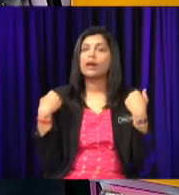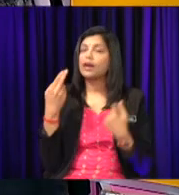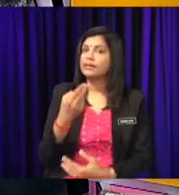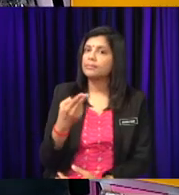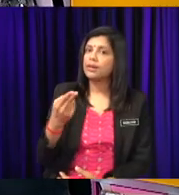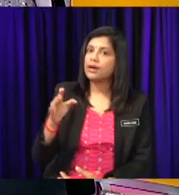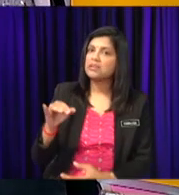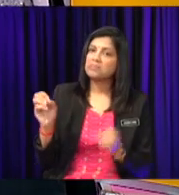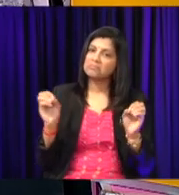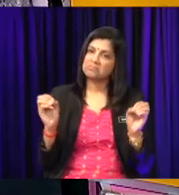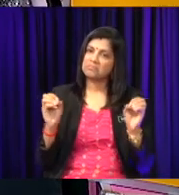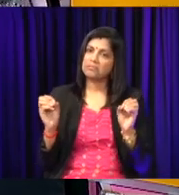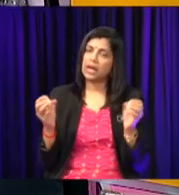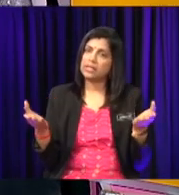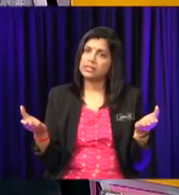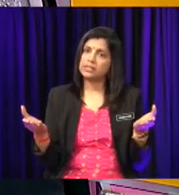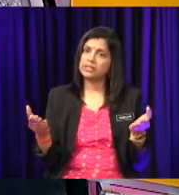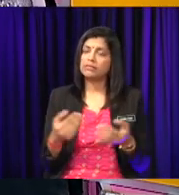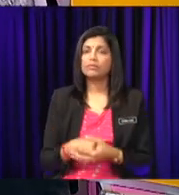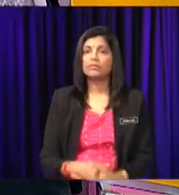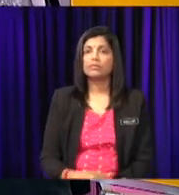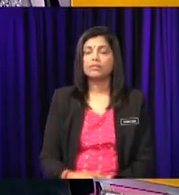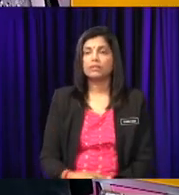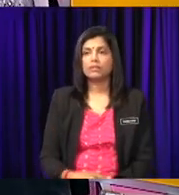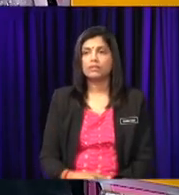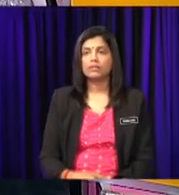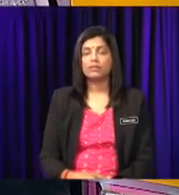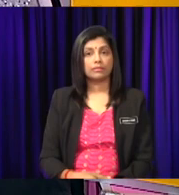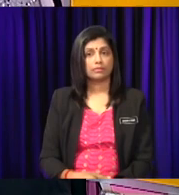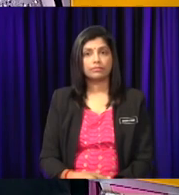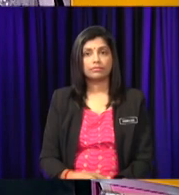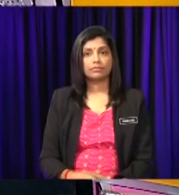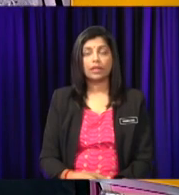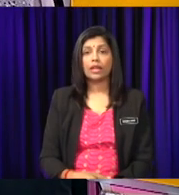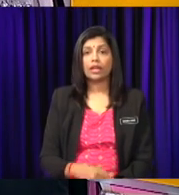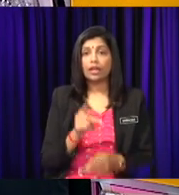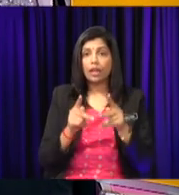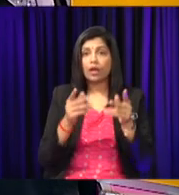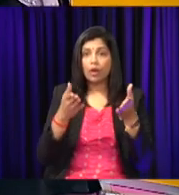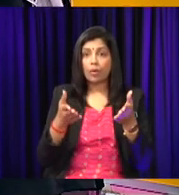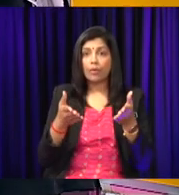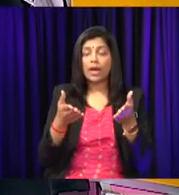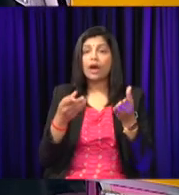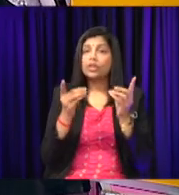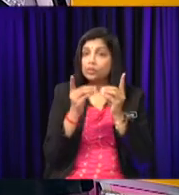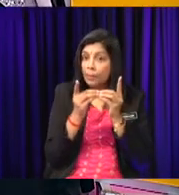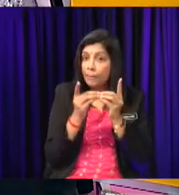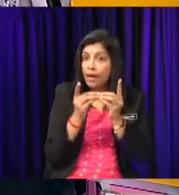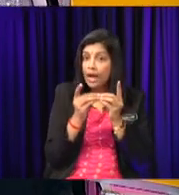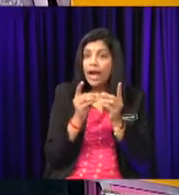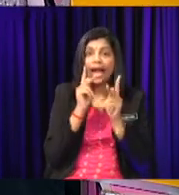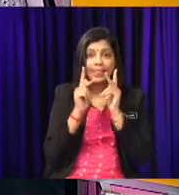perkara-perkarir ini ya yaitu mereka perlu meletakkan huruf besar Q itu